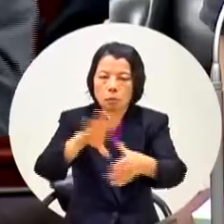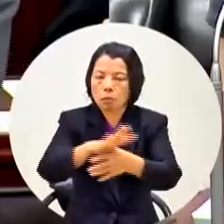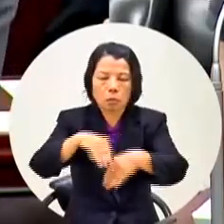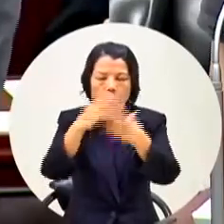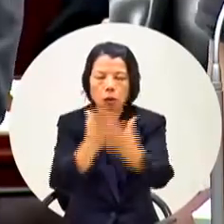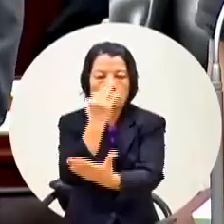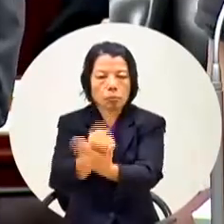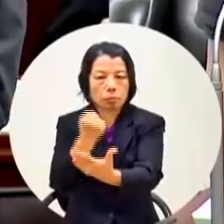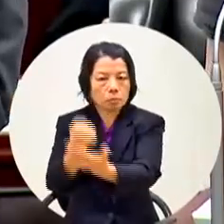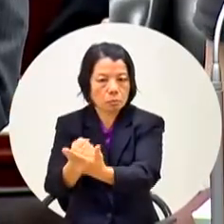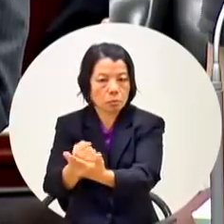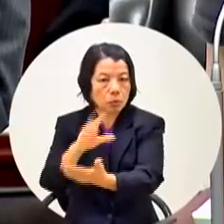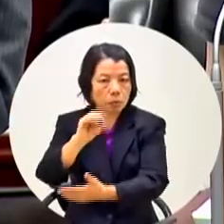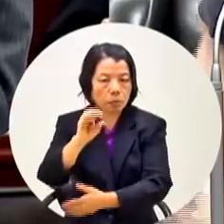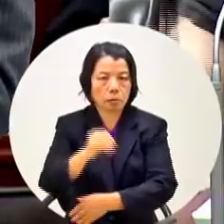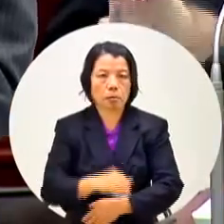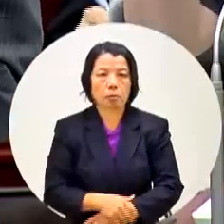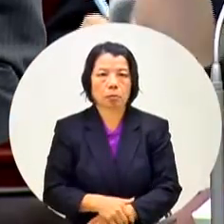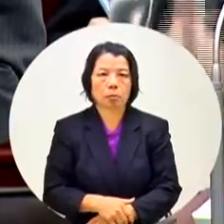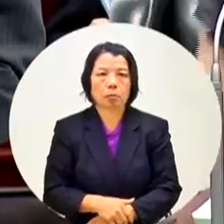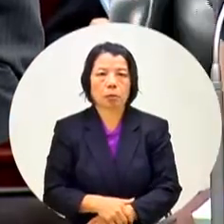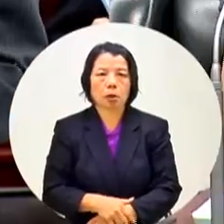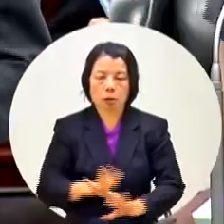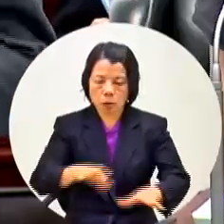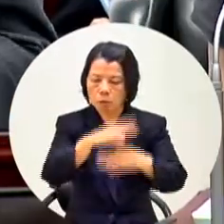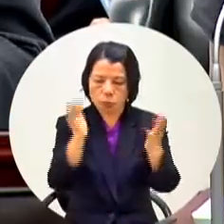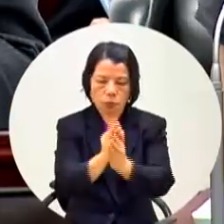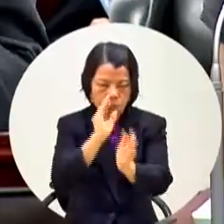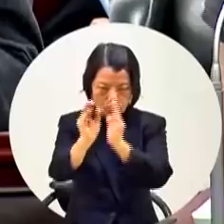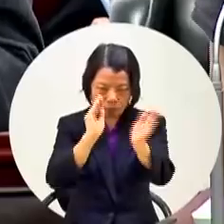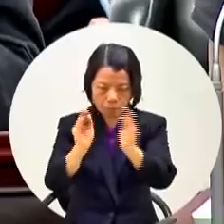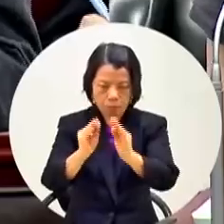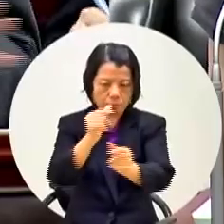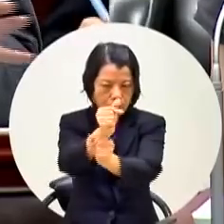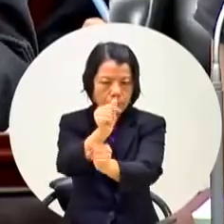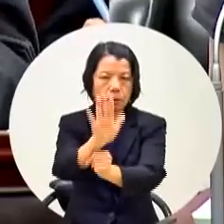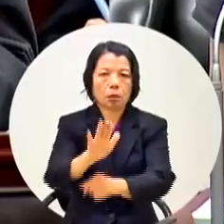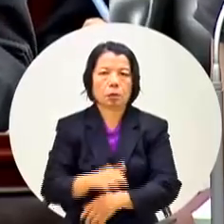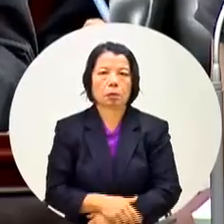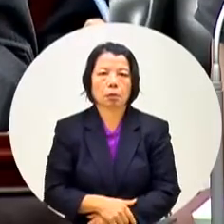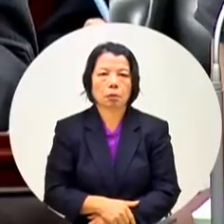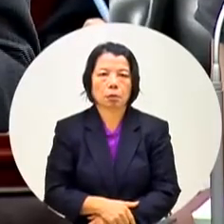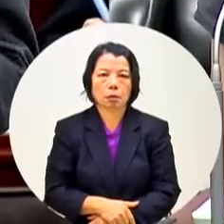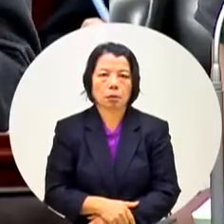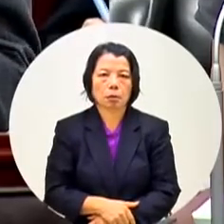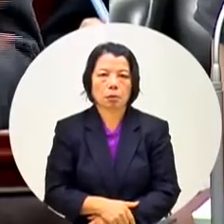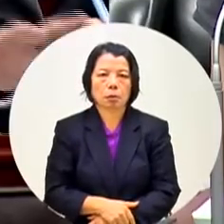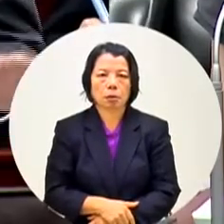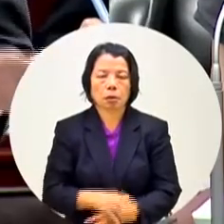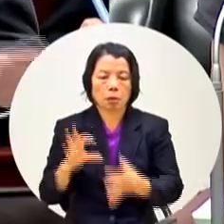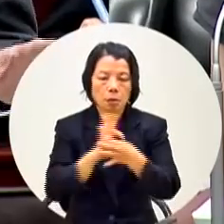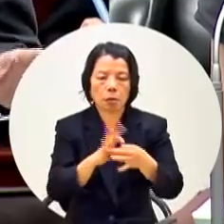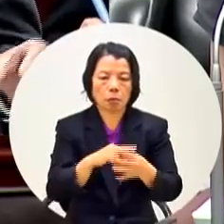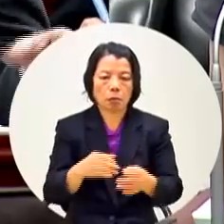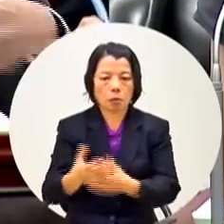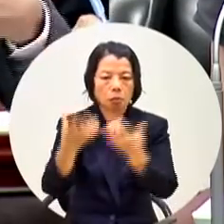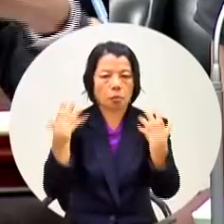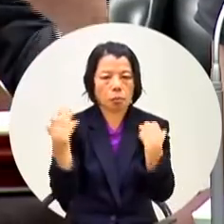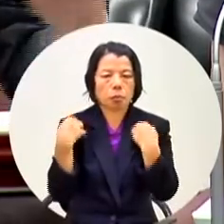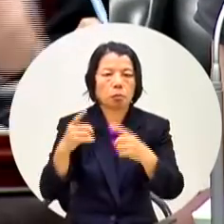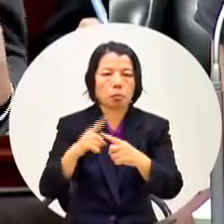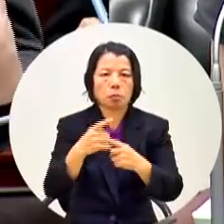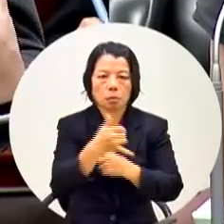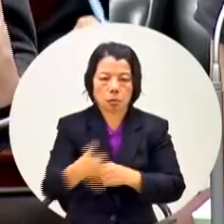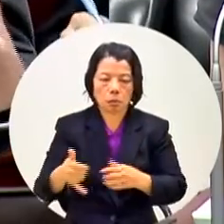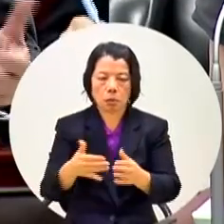言，都有归档， 都有归档，那找得到找不到？ 但问题是，因为承办人员或者是说相关的科长会有调动，所以他可能